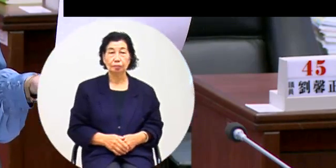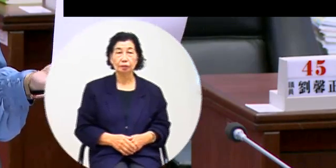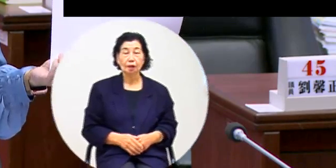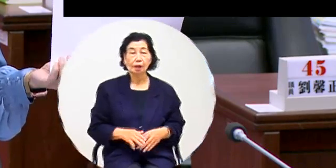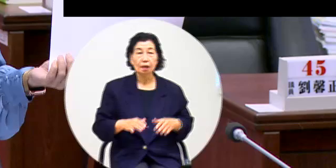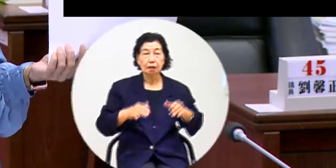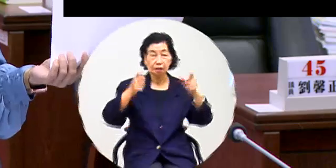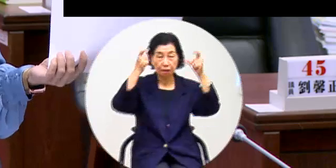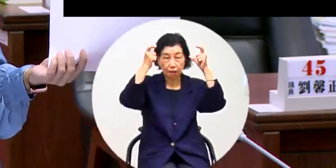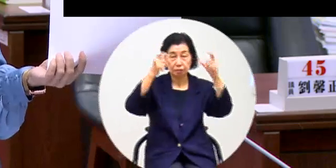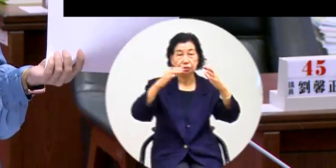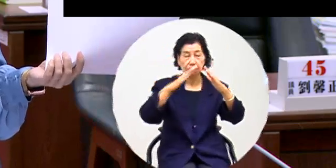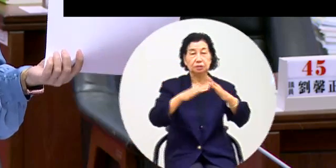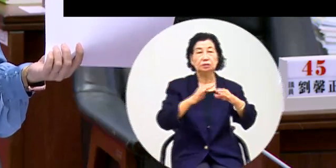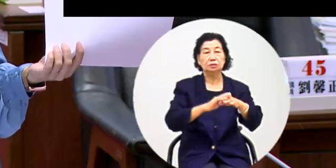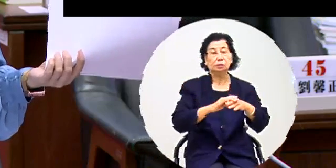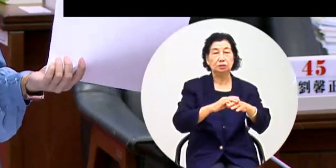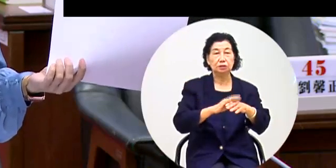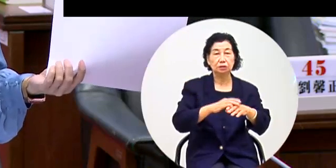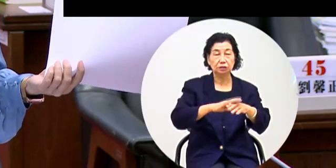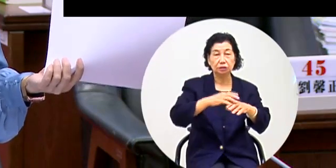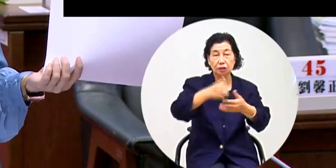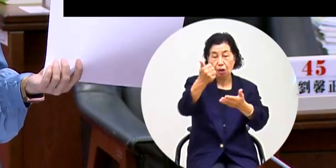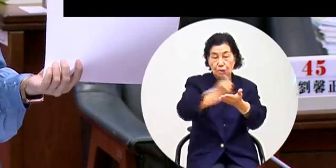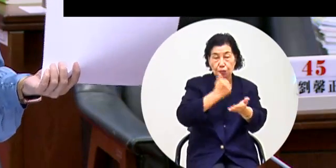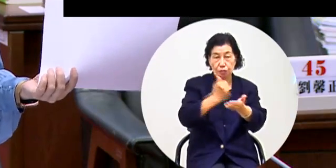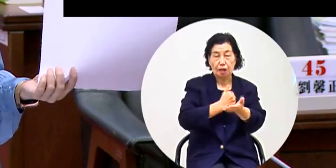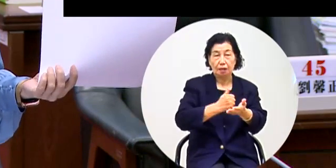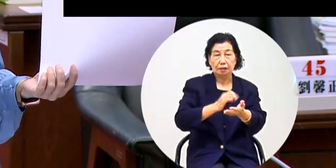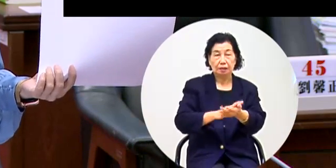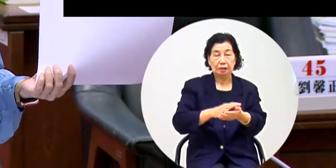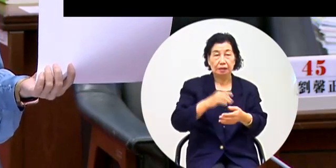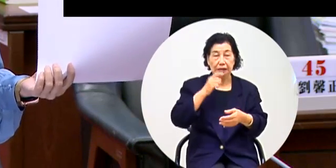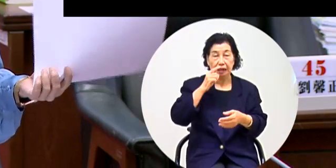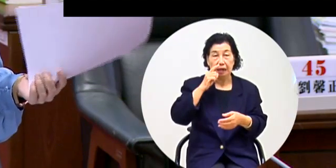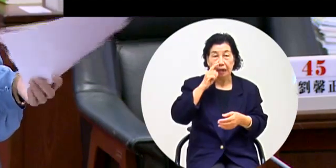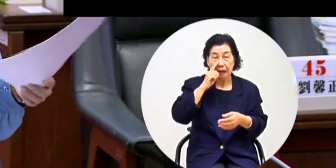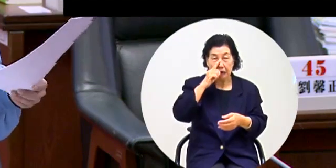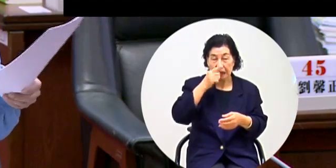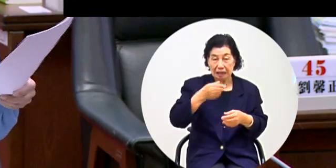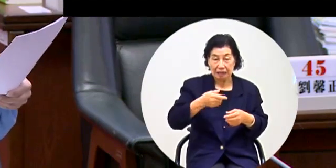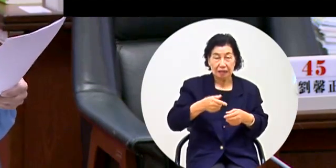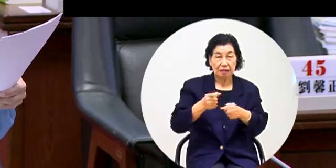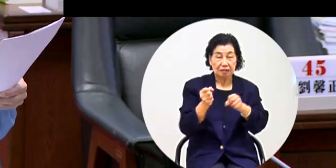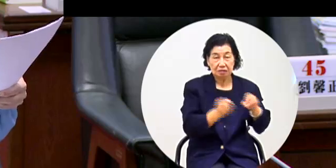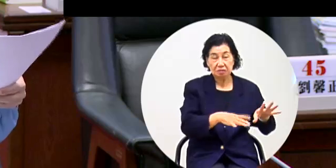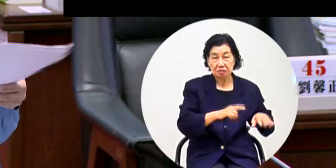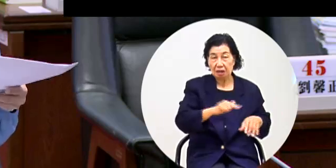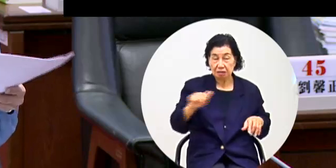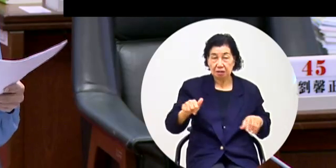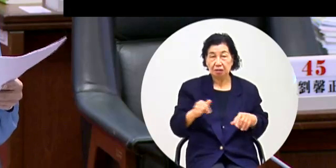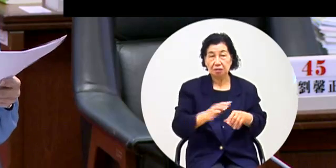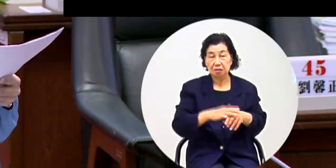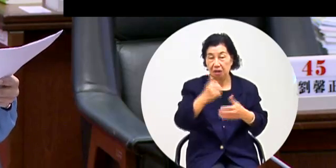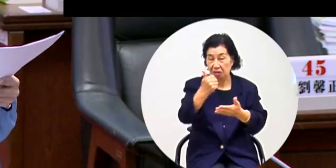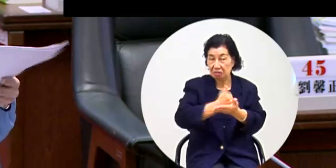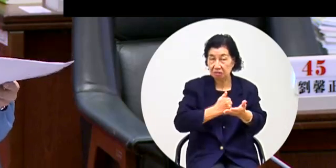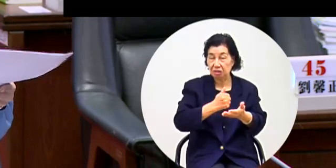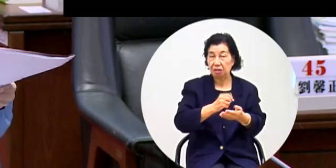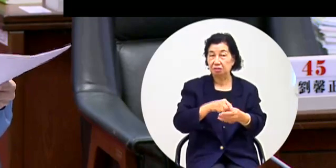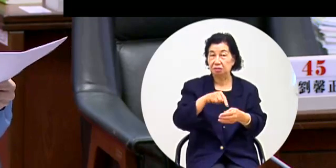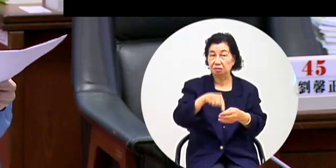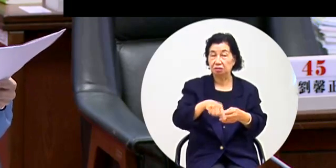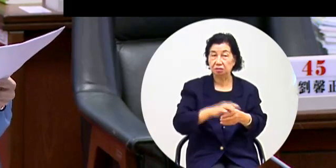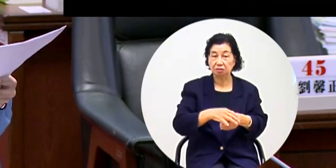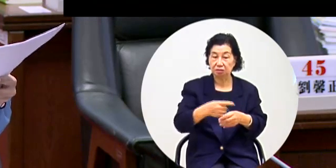要把后面所有应该要处理的事项要处理好，不然就不要来高雄市。我觉得这是相当合理的，高雄市民也没有